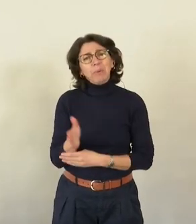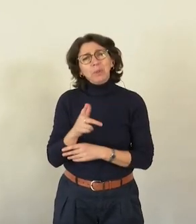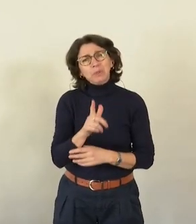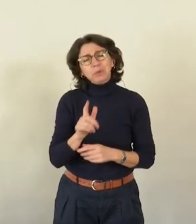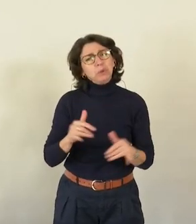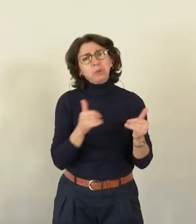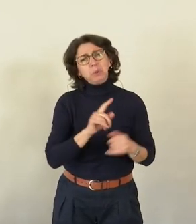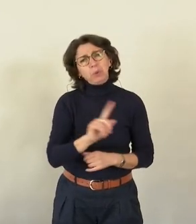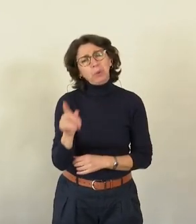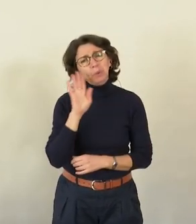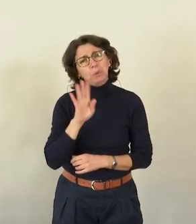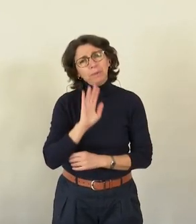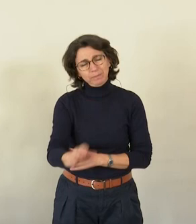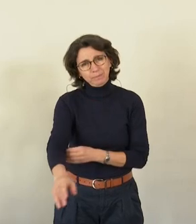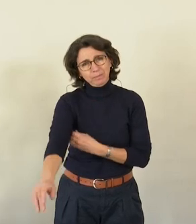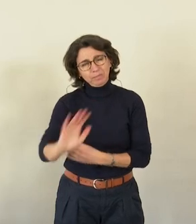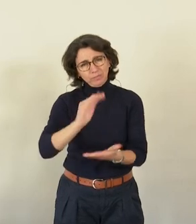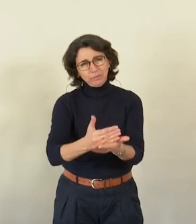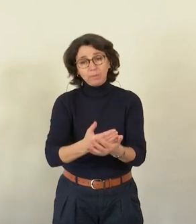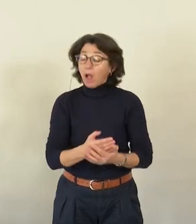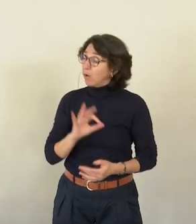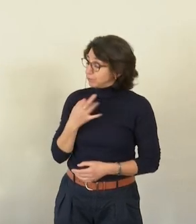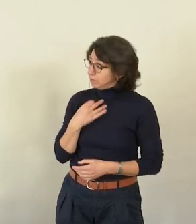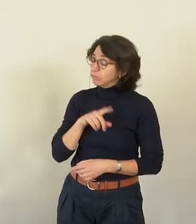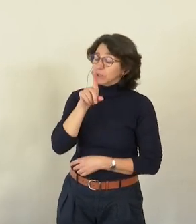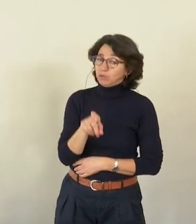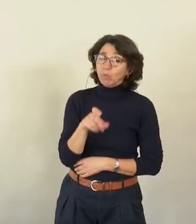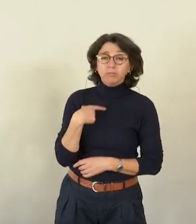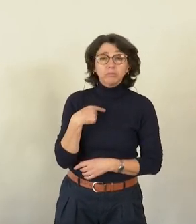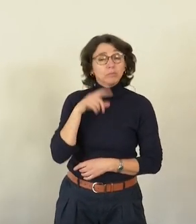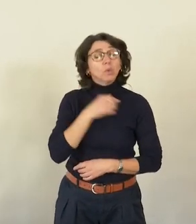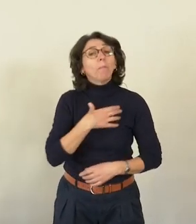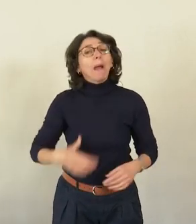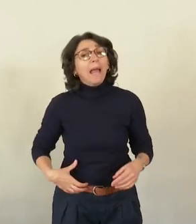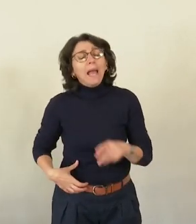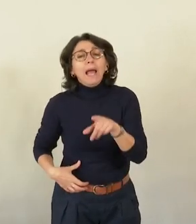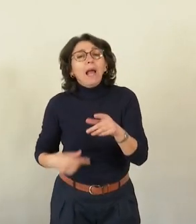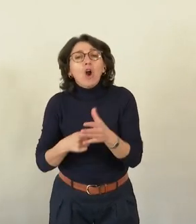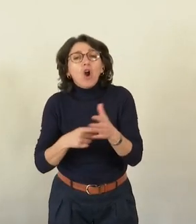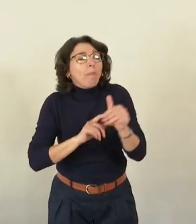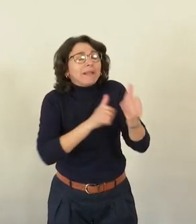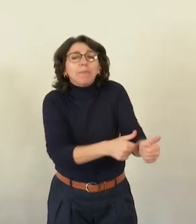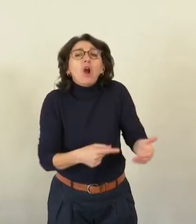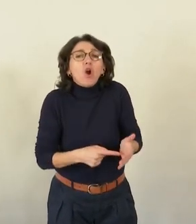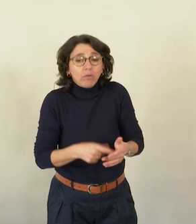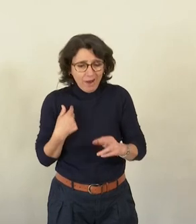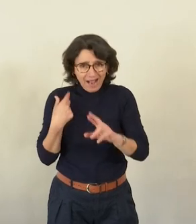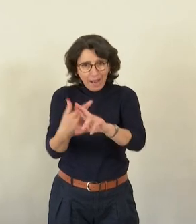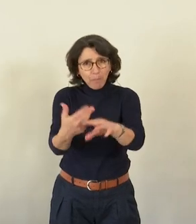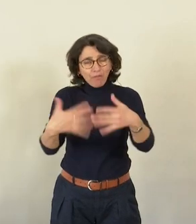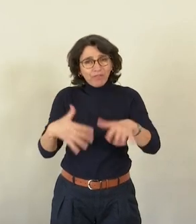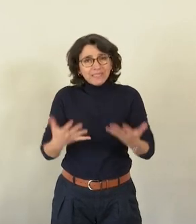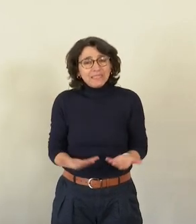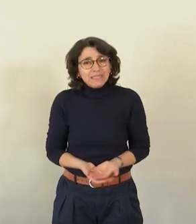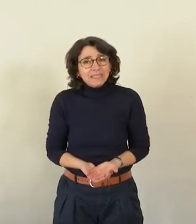Carignon donc sur le rendu acte oui j'ai une question Monsieur le Maire dans quelles affaires avez-vous déposé plainte je vous ai déjà dit que cette information